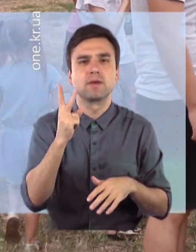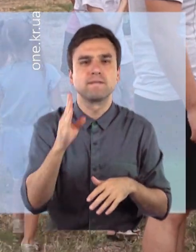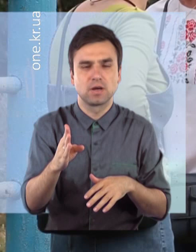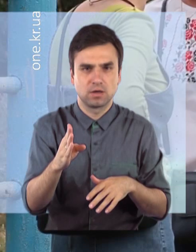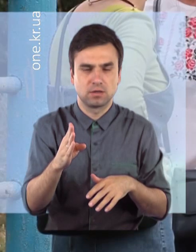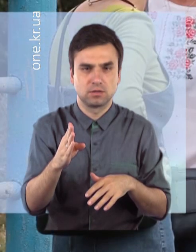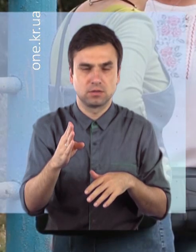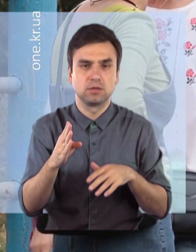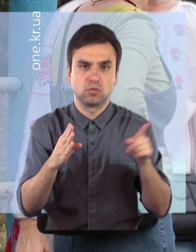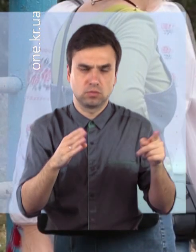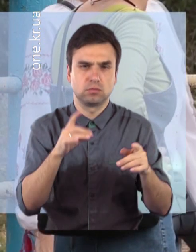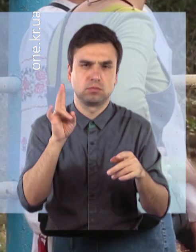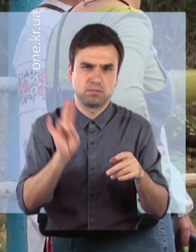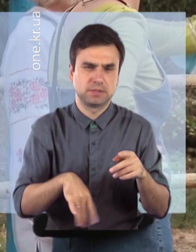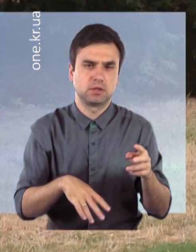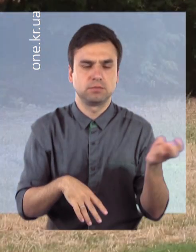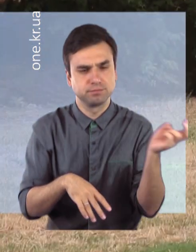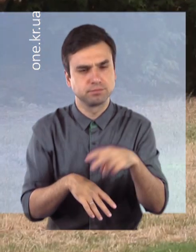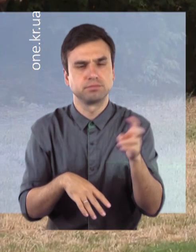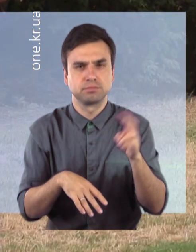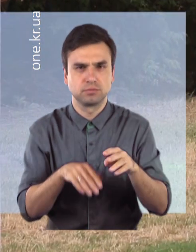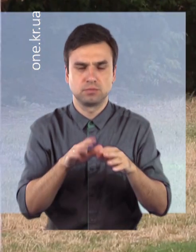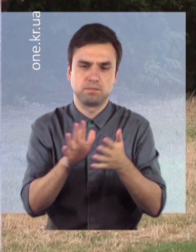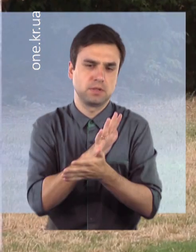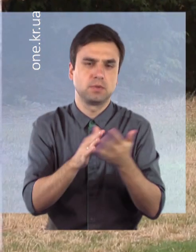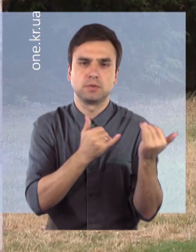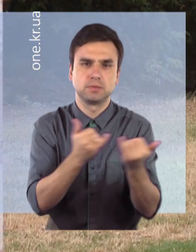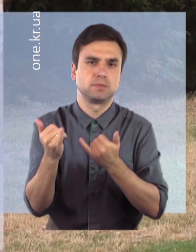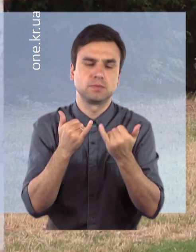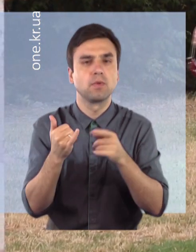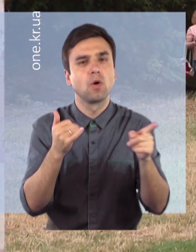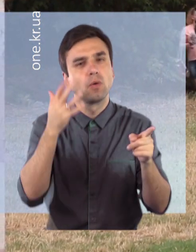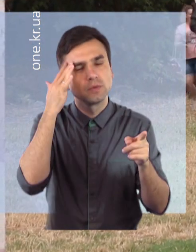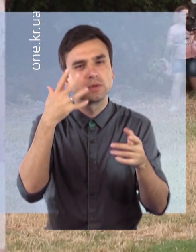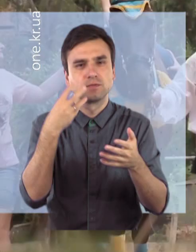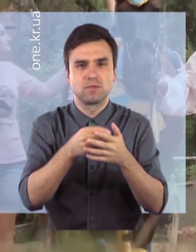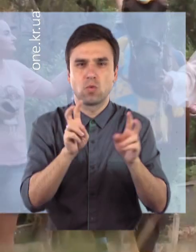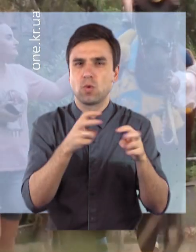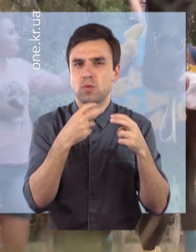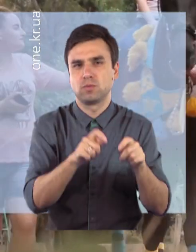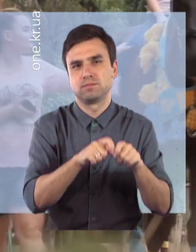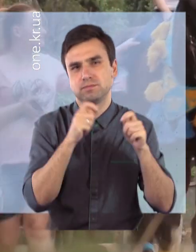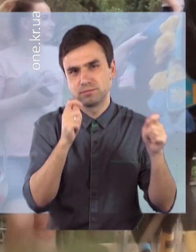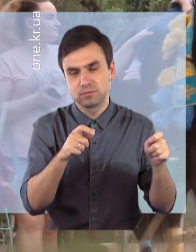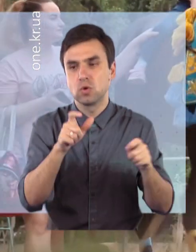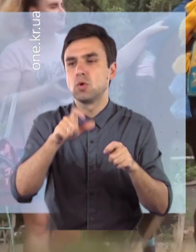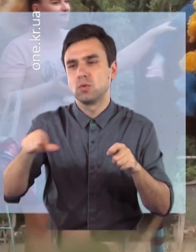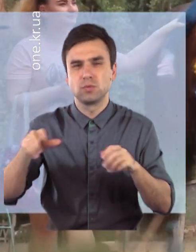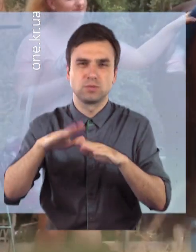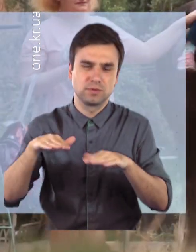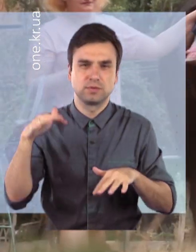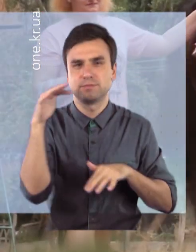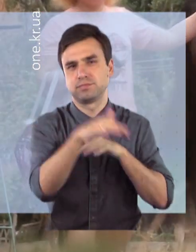б залюбки приходили такі дітки з батьками та могли оздоровлюватися та спілкуватися між собою. Валерія Заярна, Віктор